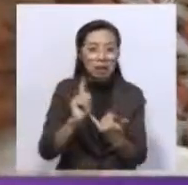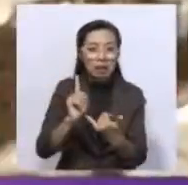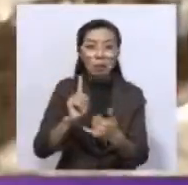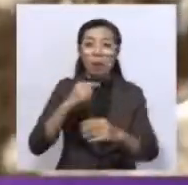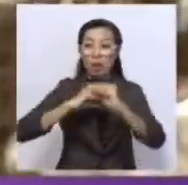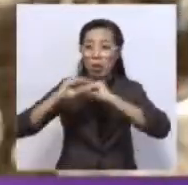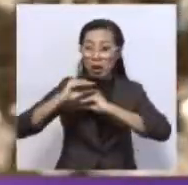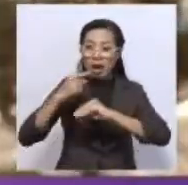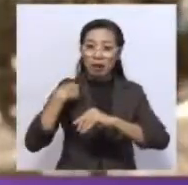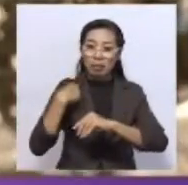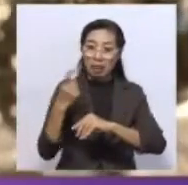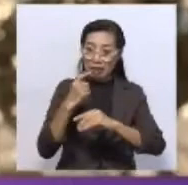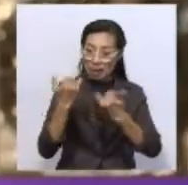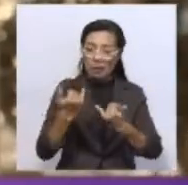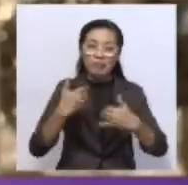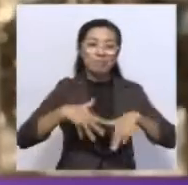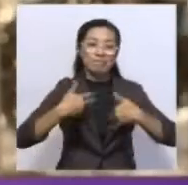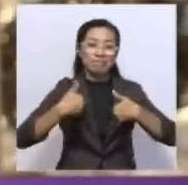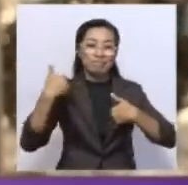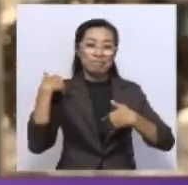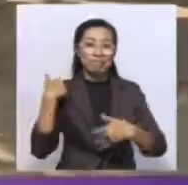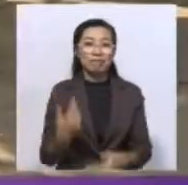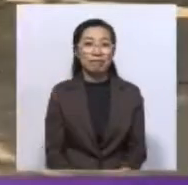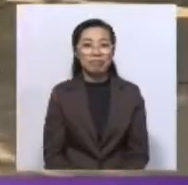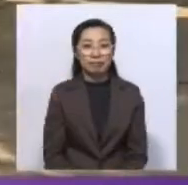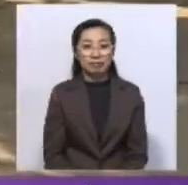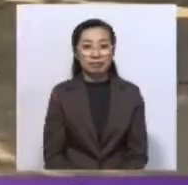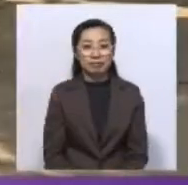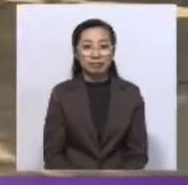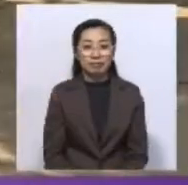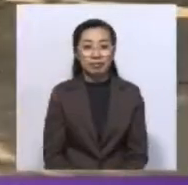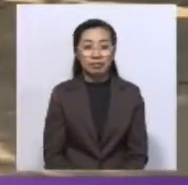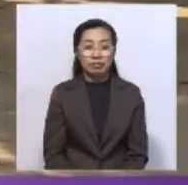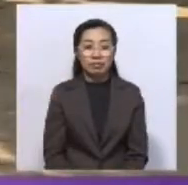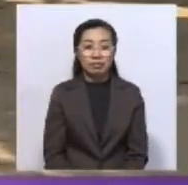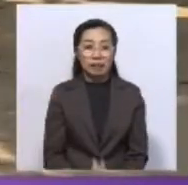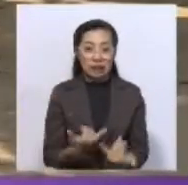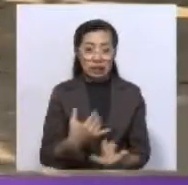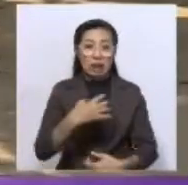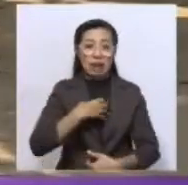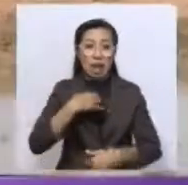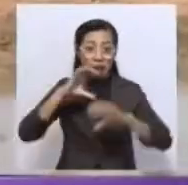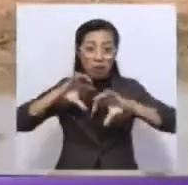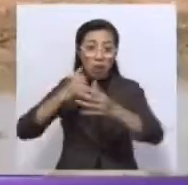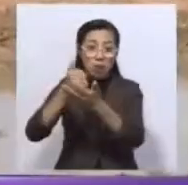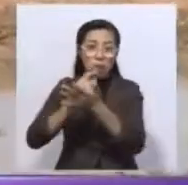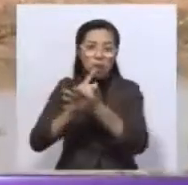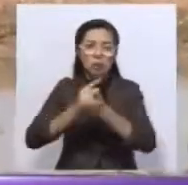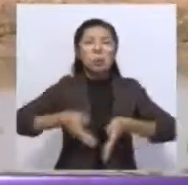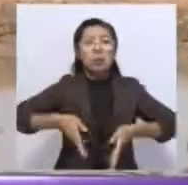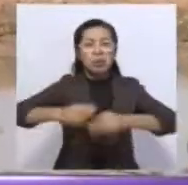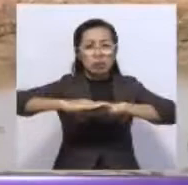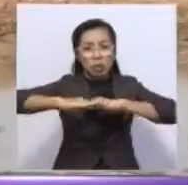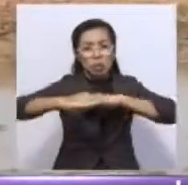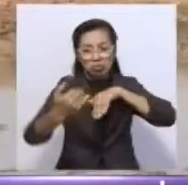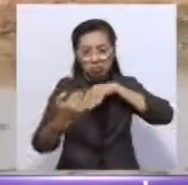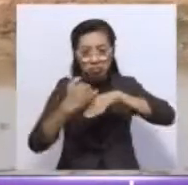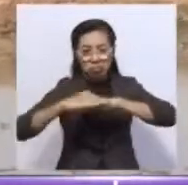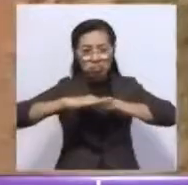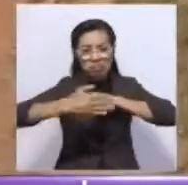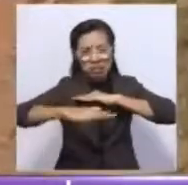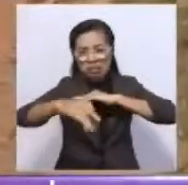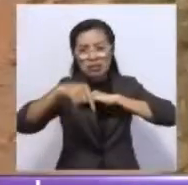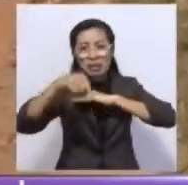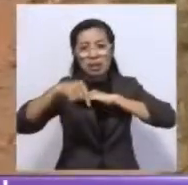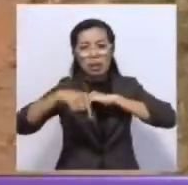หลายๆนะคะที่เพิ่นมาฮอดเฮา ตอนนี้เฮาอยากให้รัฐบาลซอยเรื่องหยัง ก็อยากให้ซอยเรื่องถนนหนทางนะคะเพราะว่าทางเฮา